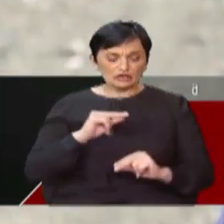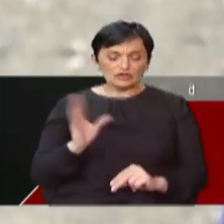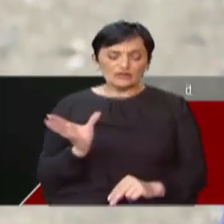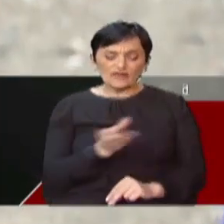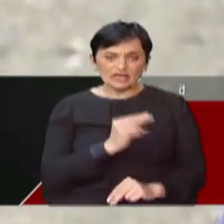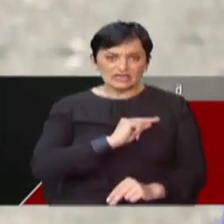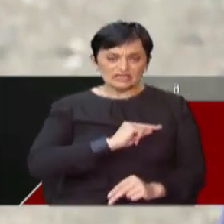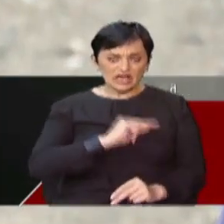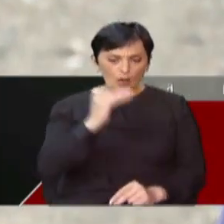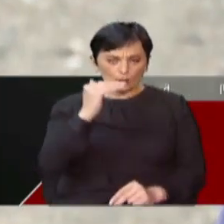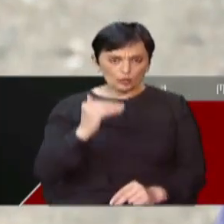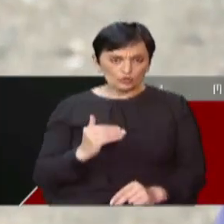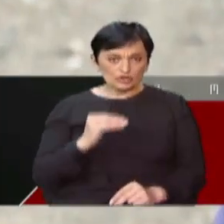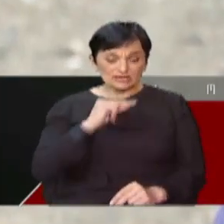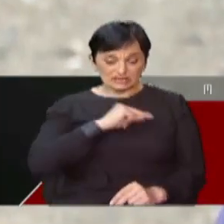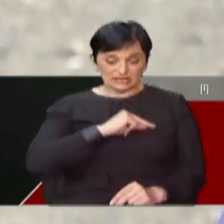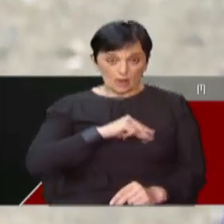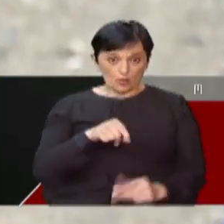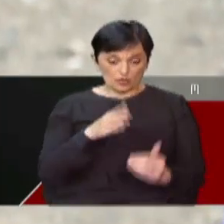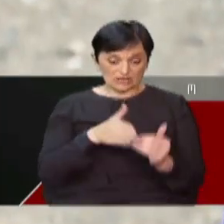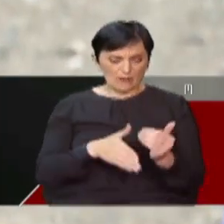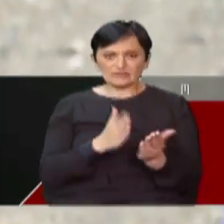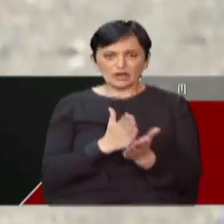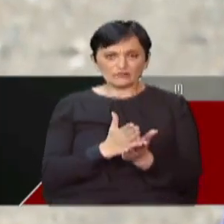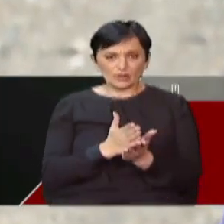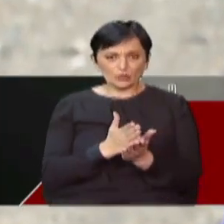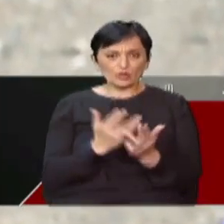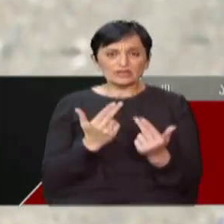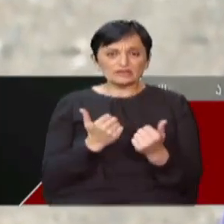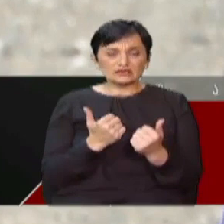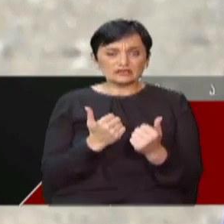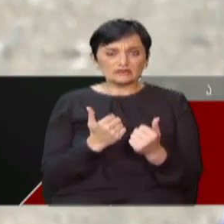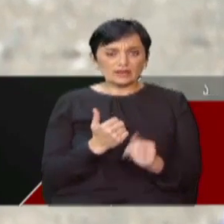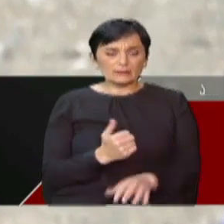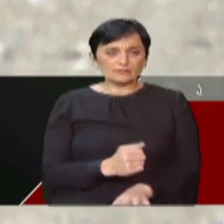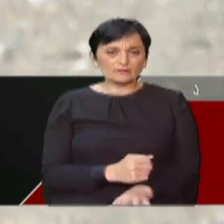სამუშაო, სამუშაოები დამთავრებულია და